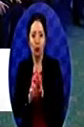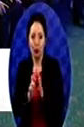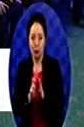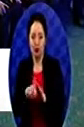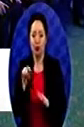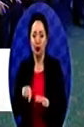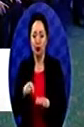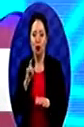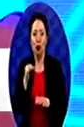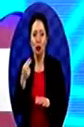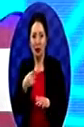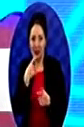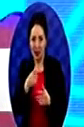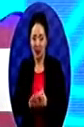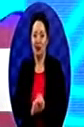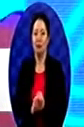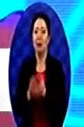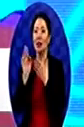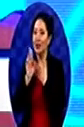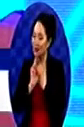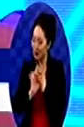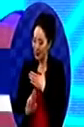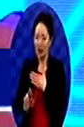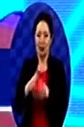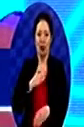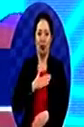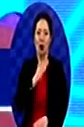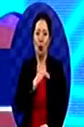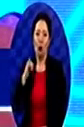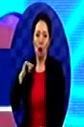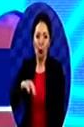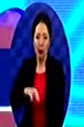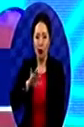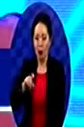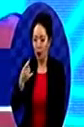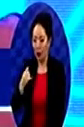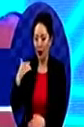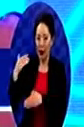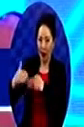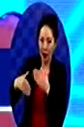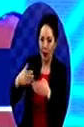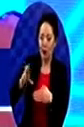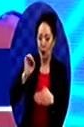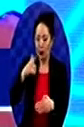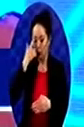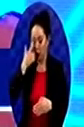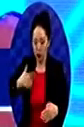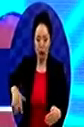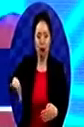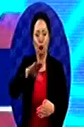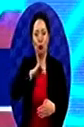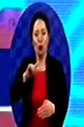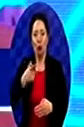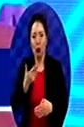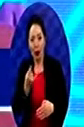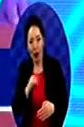хурц хэлж байна. Цаашид уул уурхайг аваад явах тухай асуудалд Монголын уул уурхайчид,